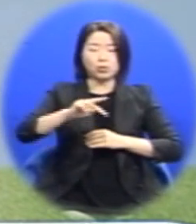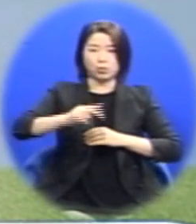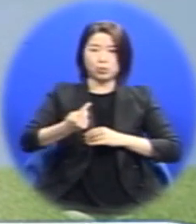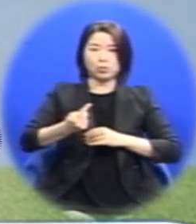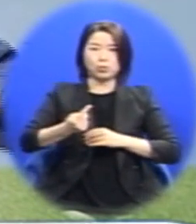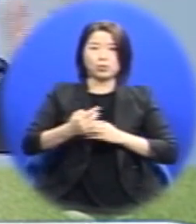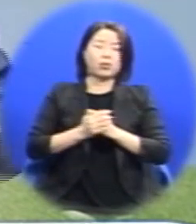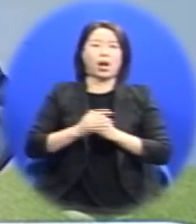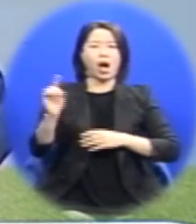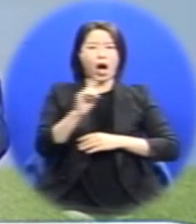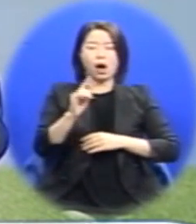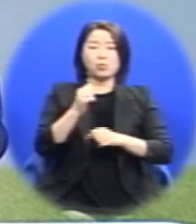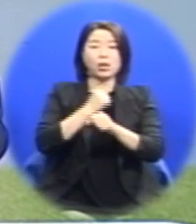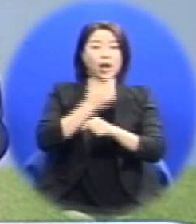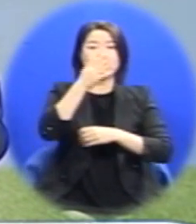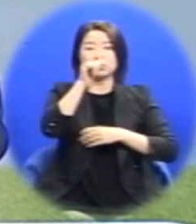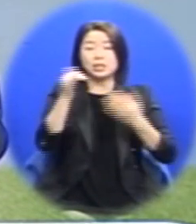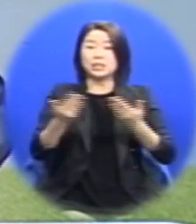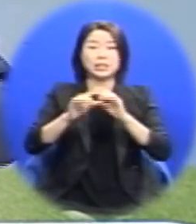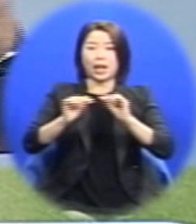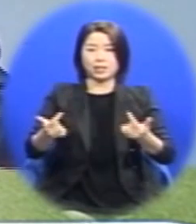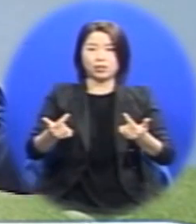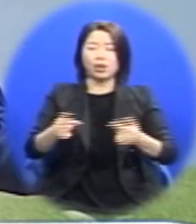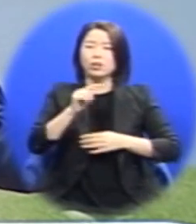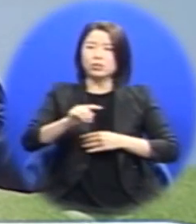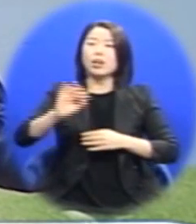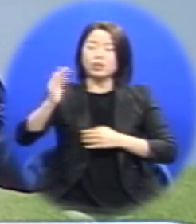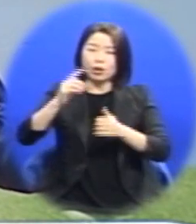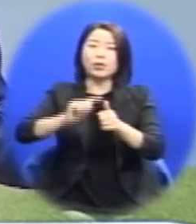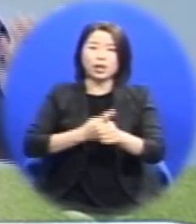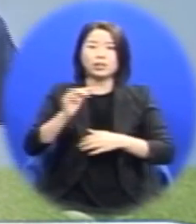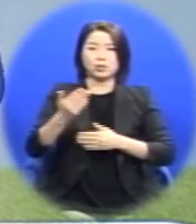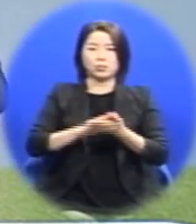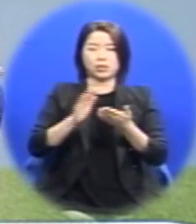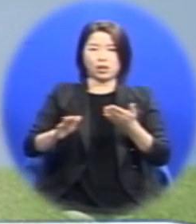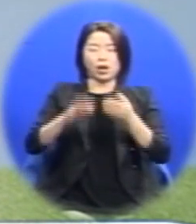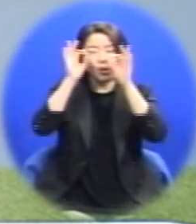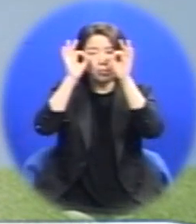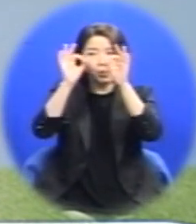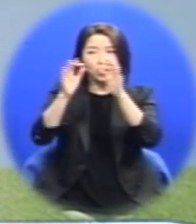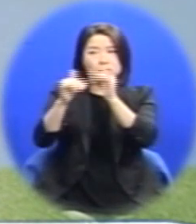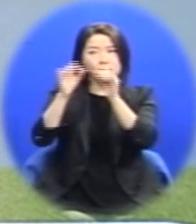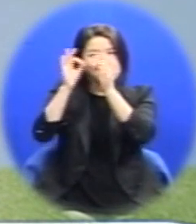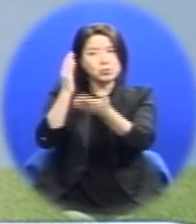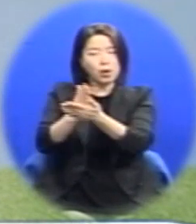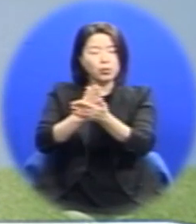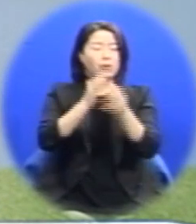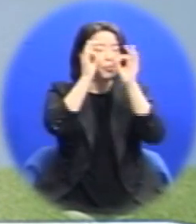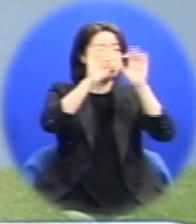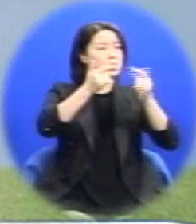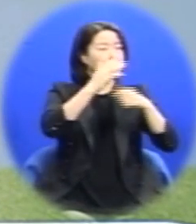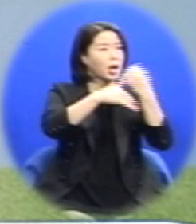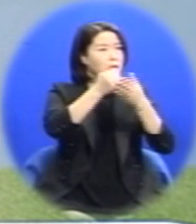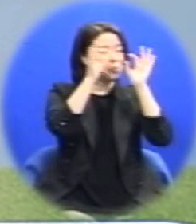그것도 아무나 할수 있는 일이 아닙니다. 그게 되어야 하는 거죠. 보이는 사람은 보지 말고 보이지 않는 하나님은